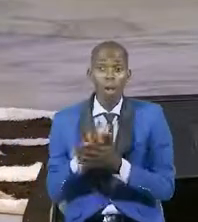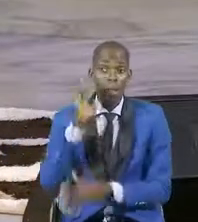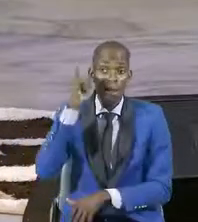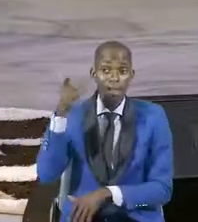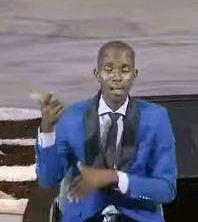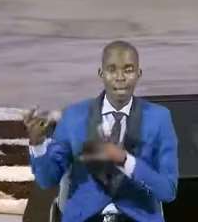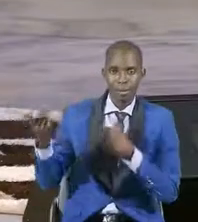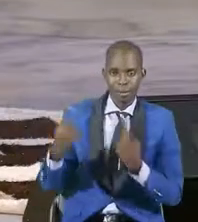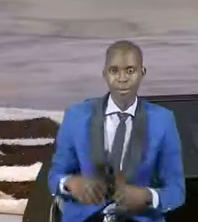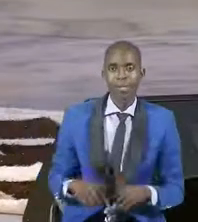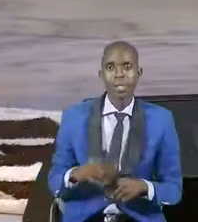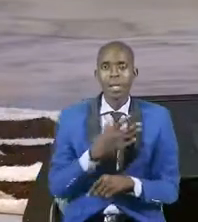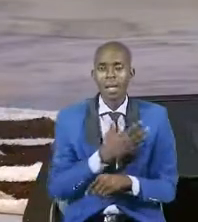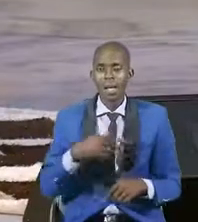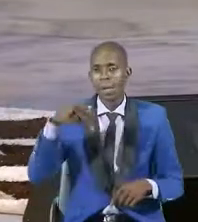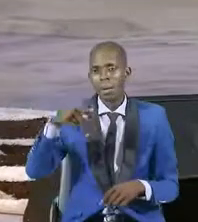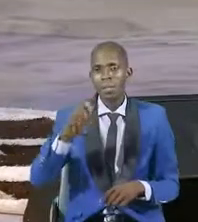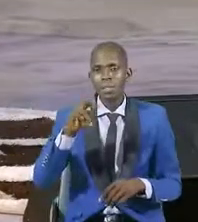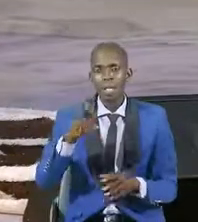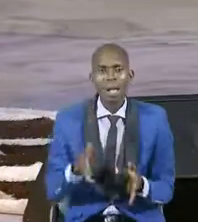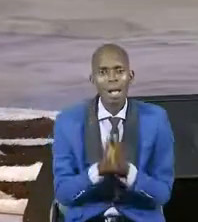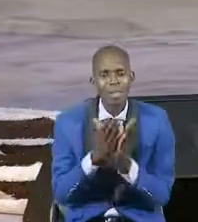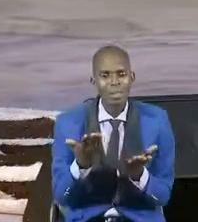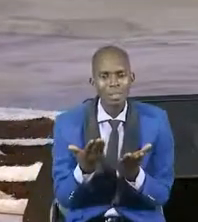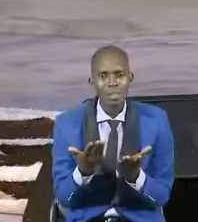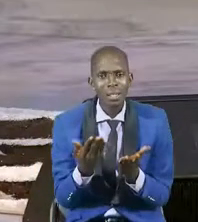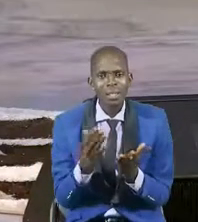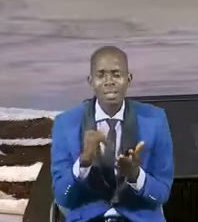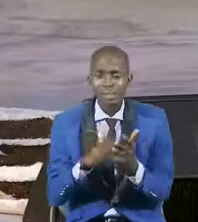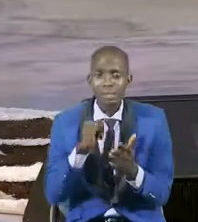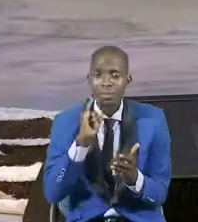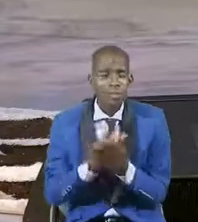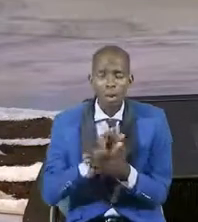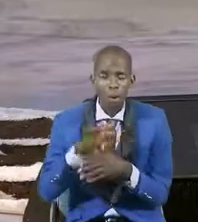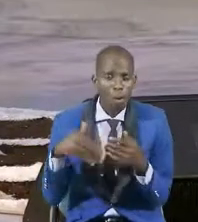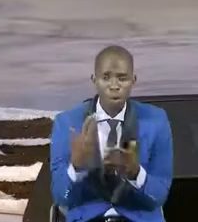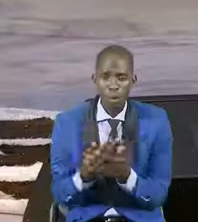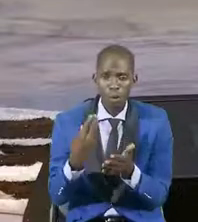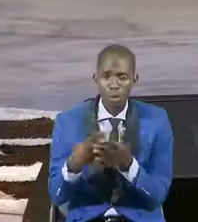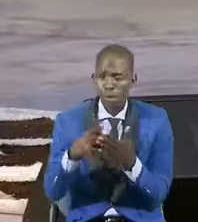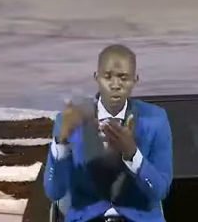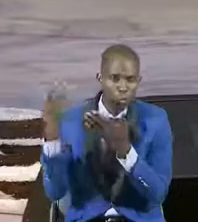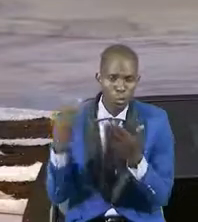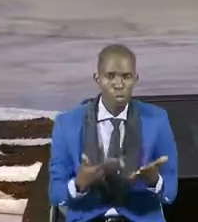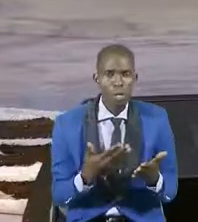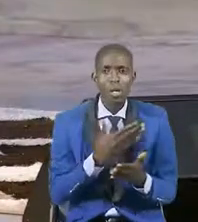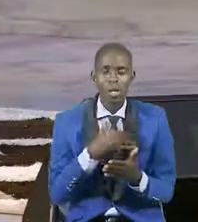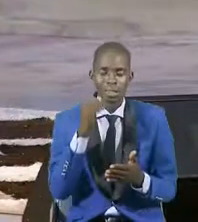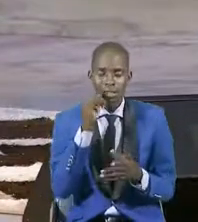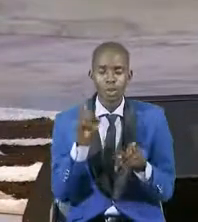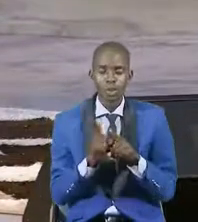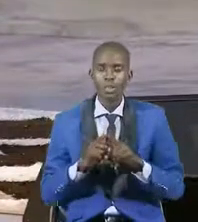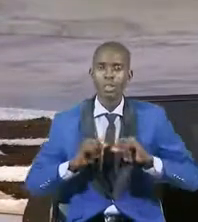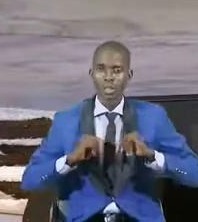plus tard. Pierre lui a dit, mais dis-moi la vérité, est-ce tout? Et tout comme mon mari a dit, c'est